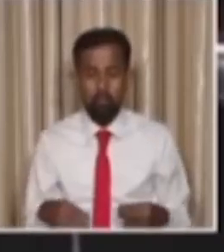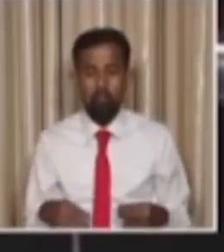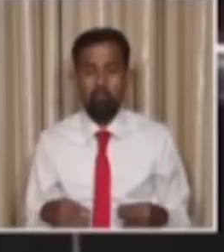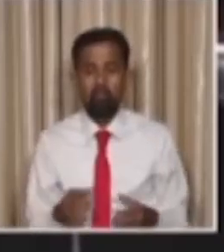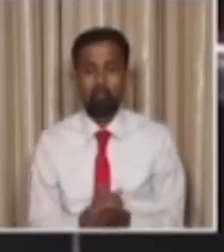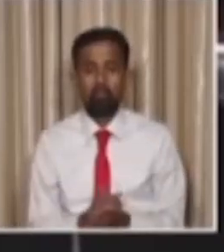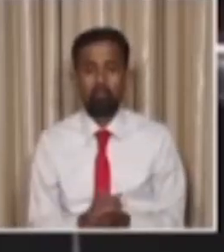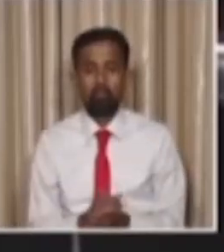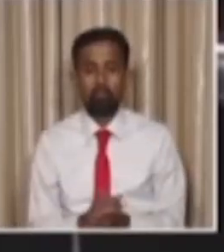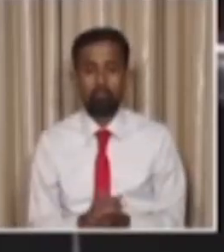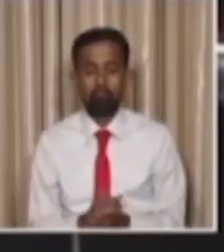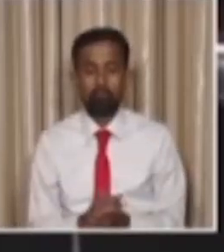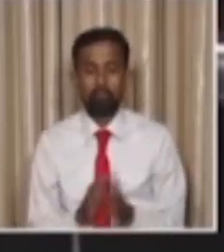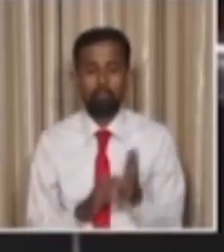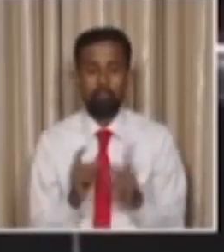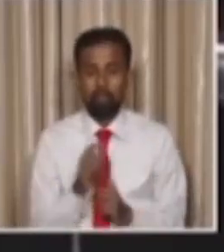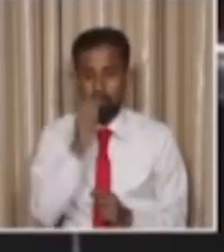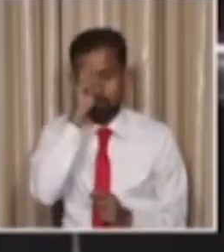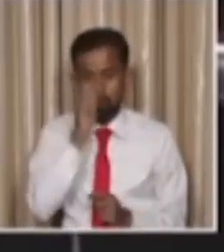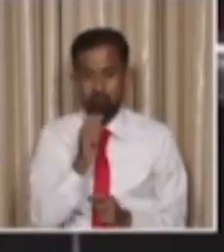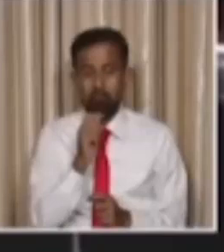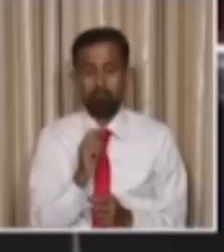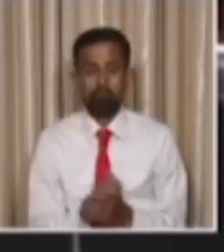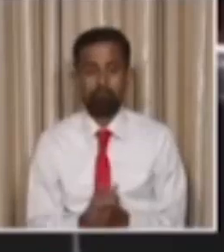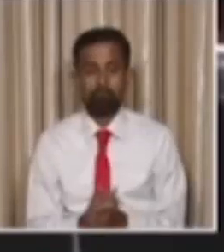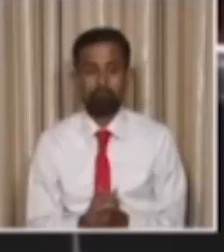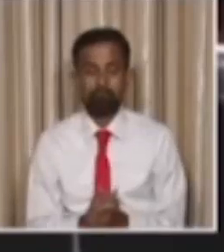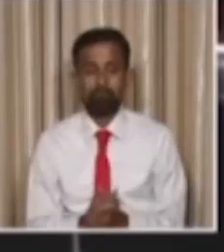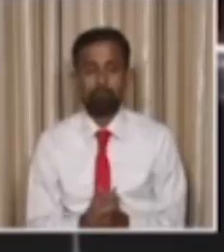ඒක මේ ඇමතුමා ඒ විශේෂයෙන්